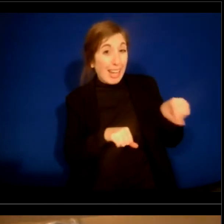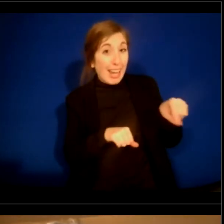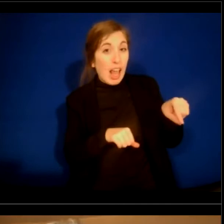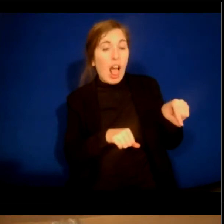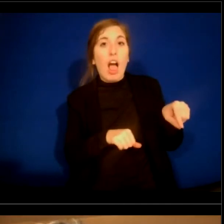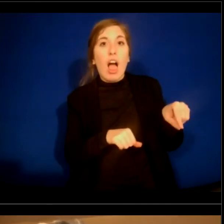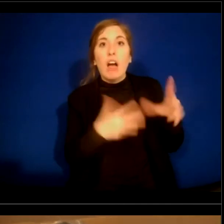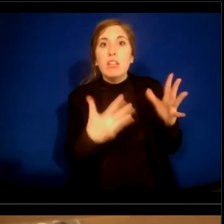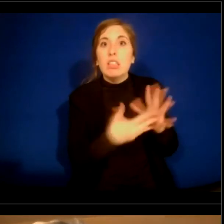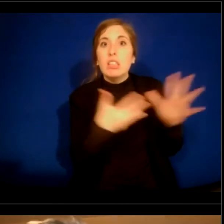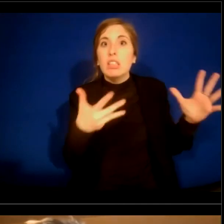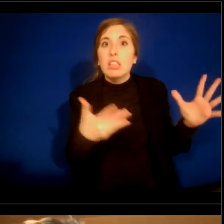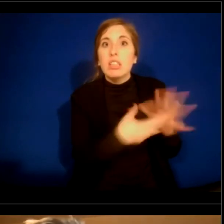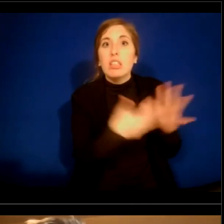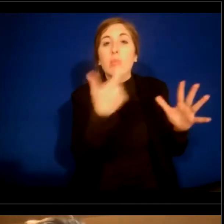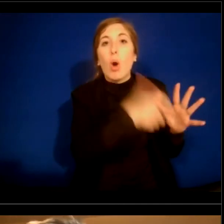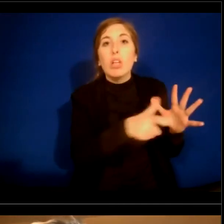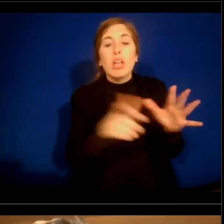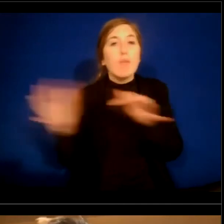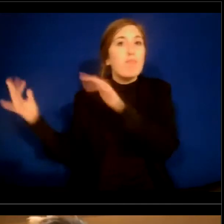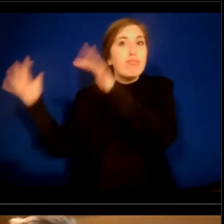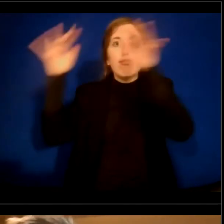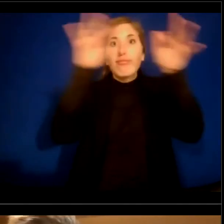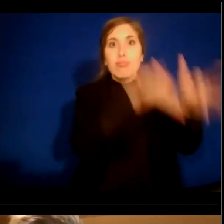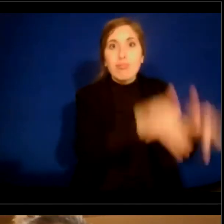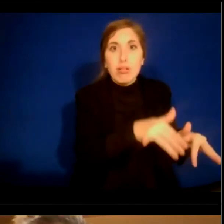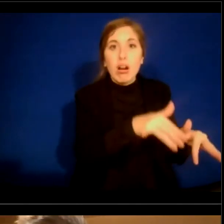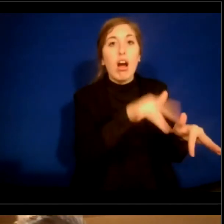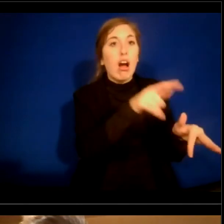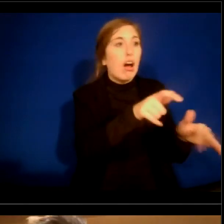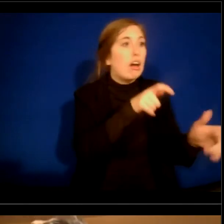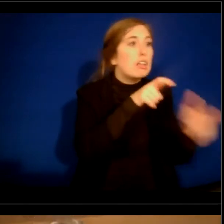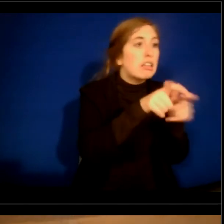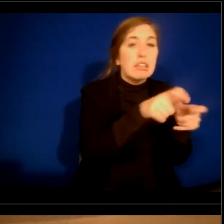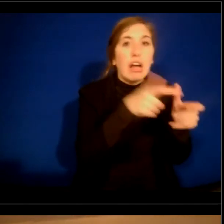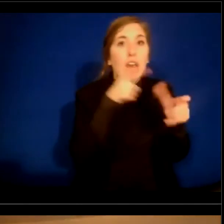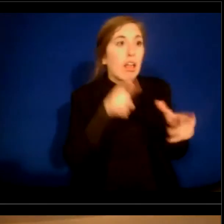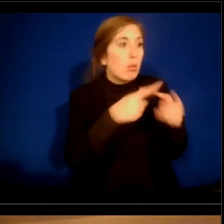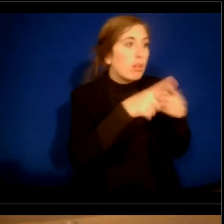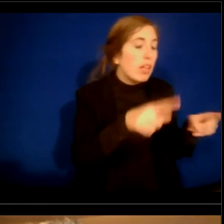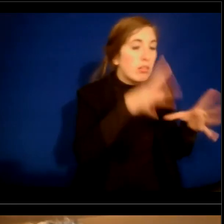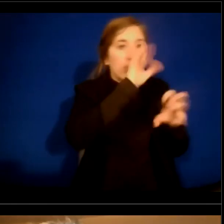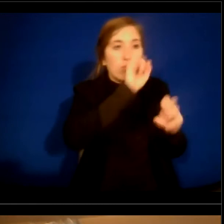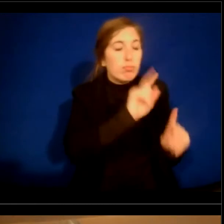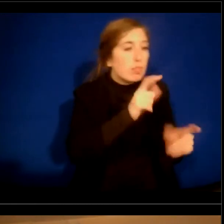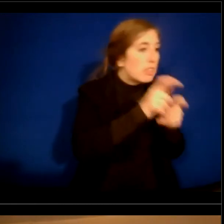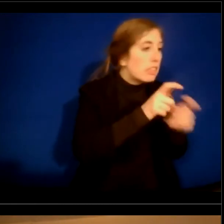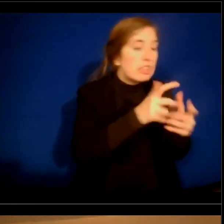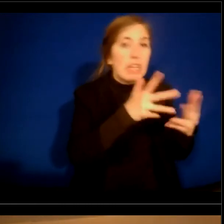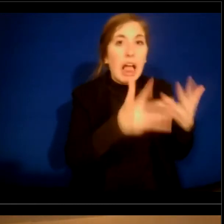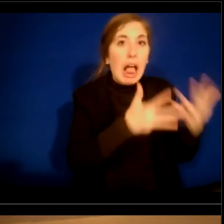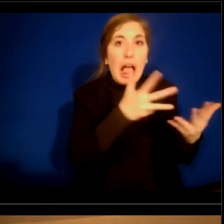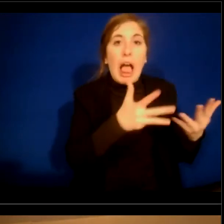dell'essere solidali, del cercare di capire un po' come poter essere utili. Questo credo che possa avvenire.